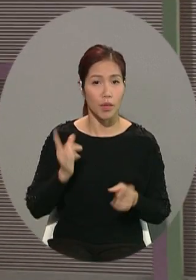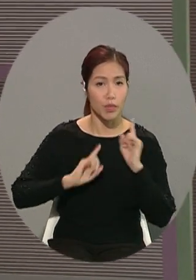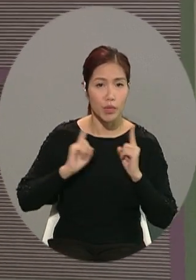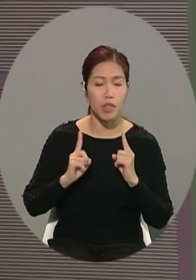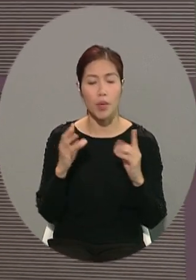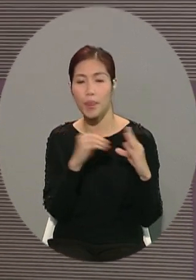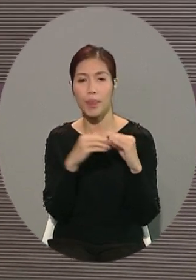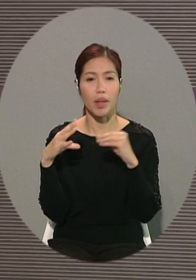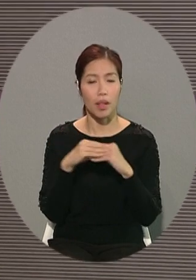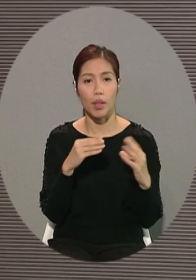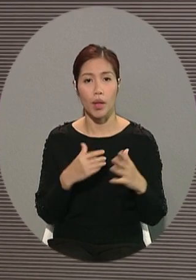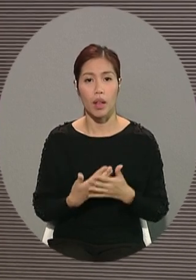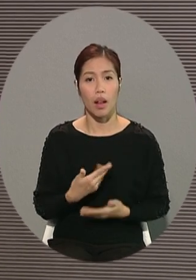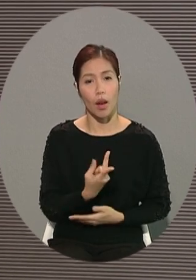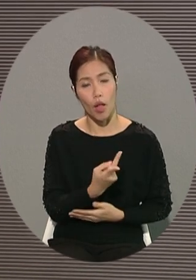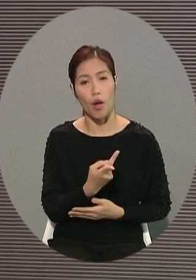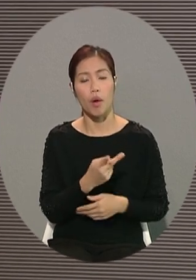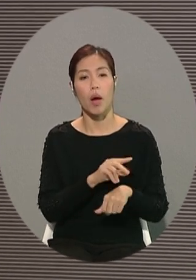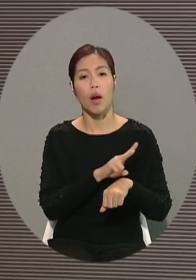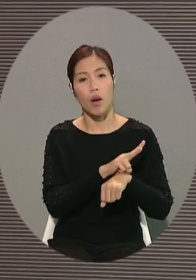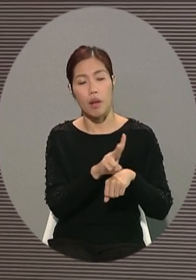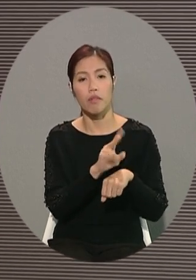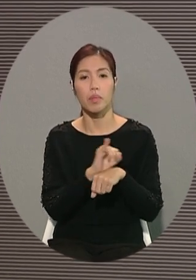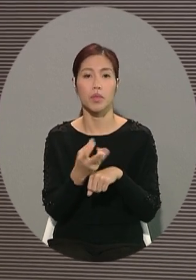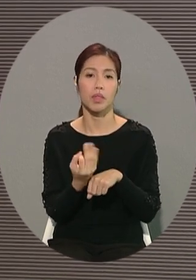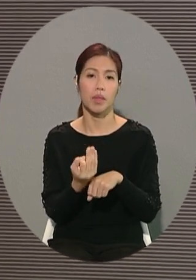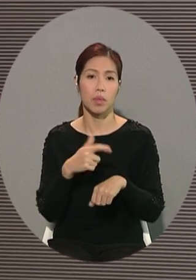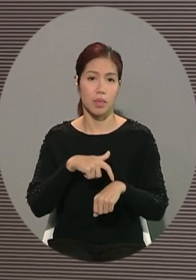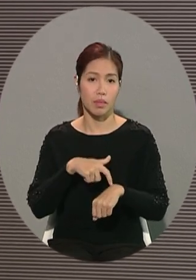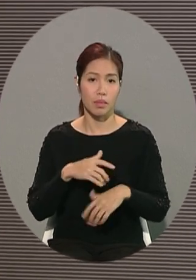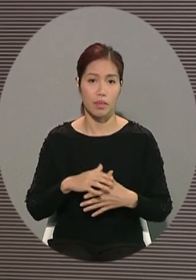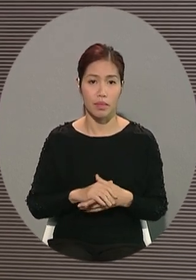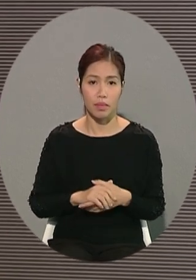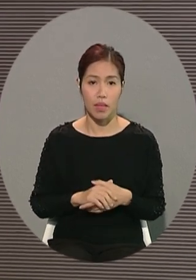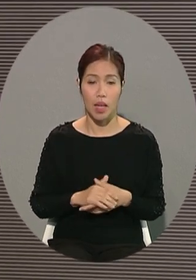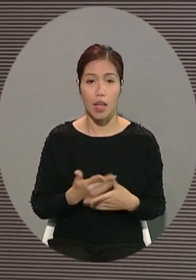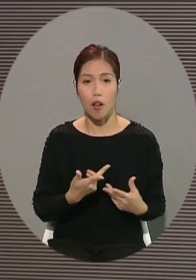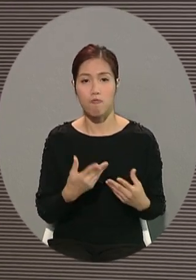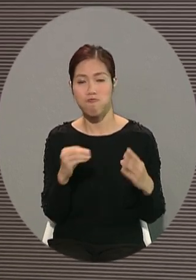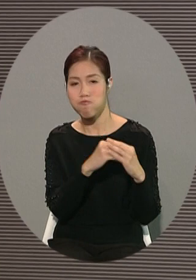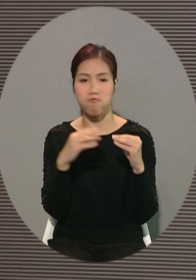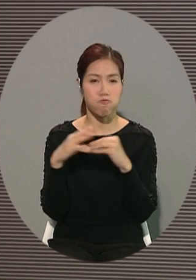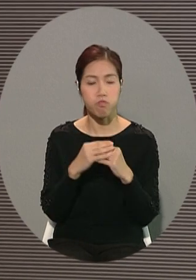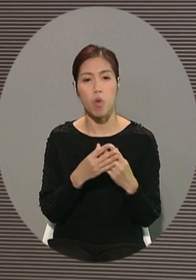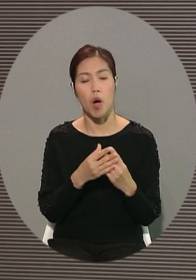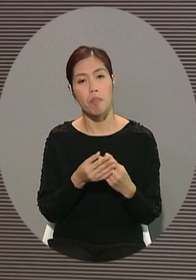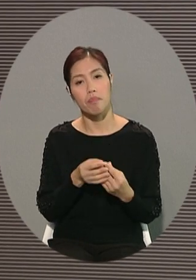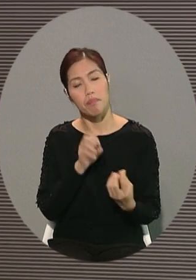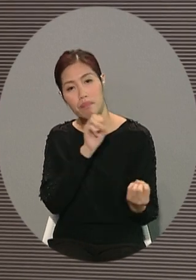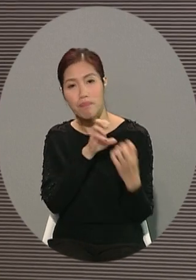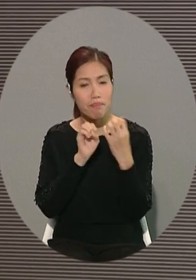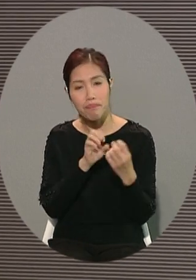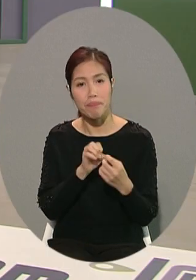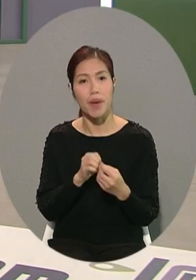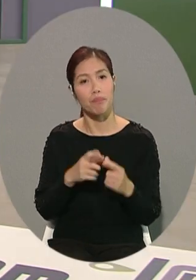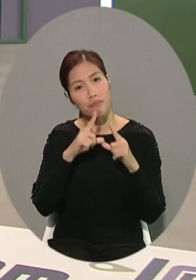辯論，每位候選人咧會有2分30秒嘅時間嘅，咁啊可以互相質詢、互相提問、互相回應啦。